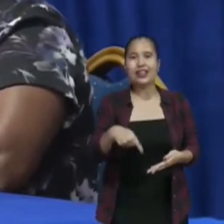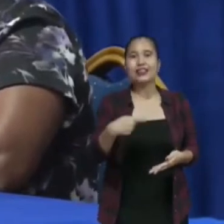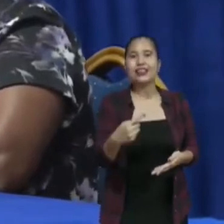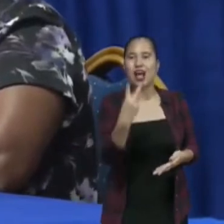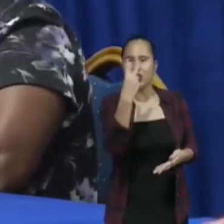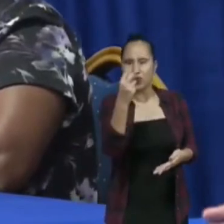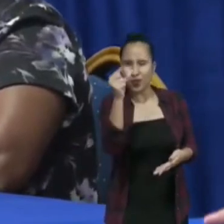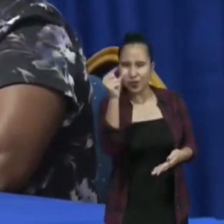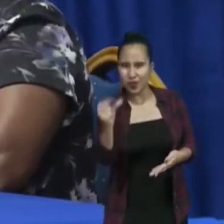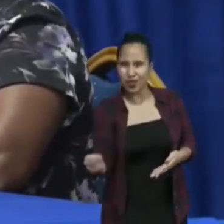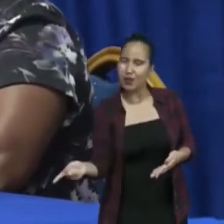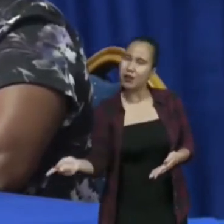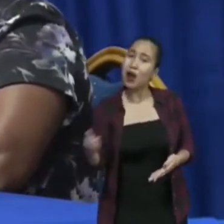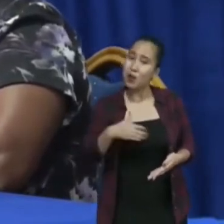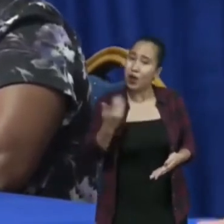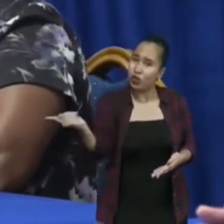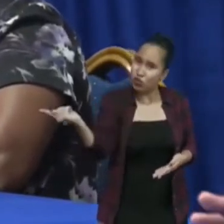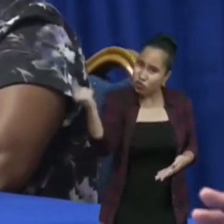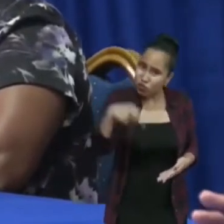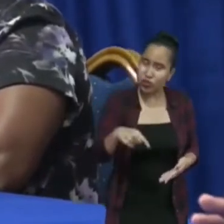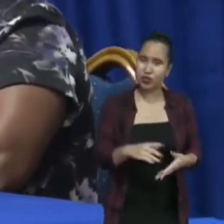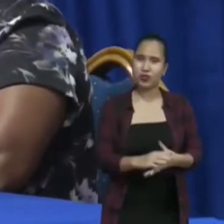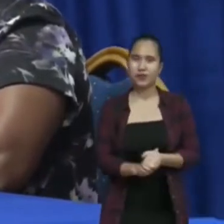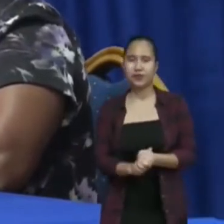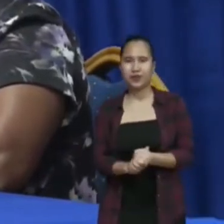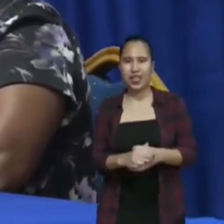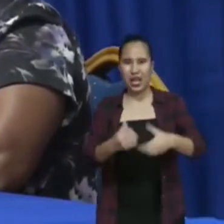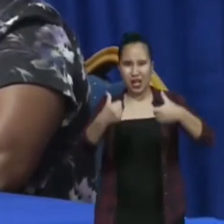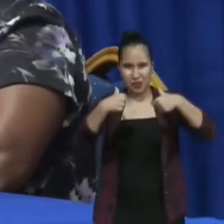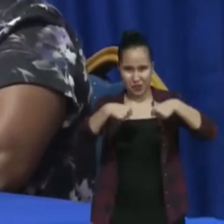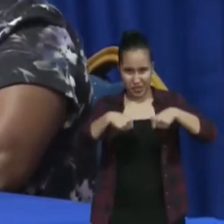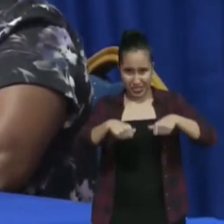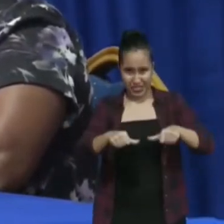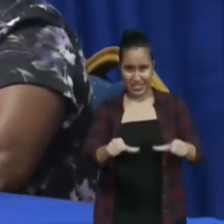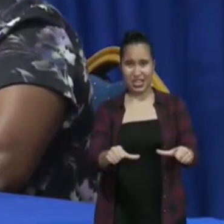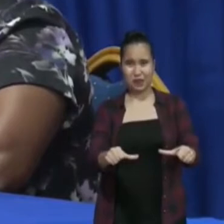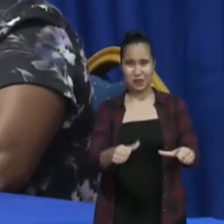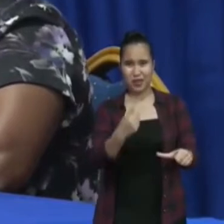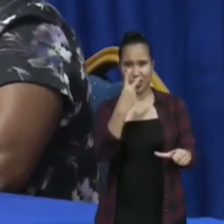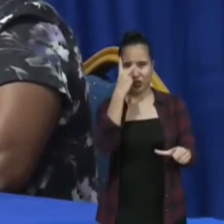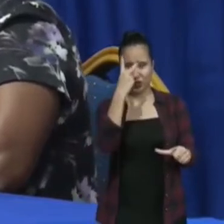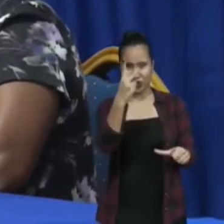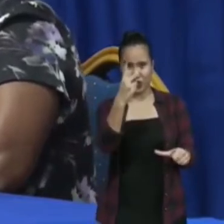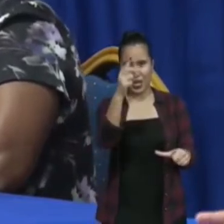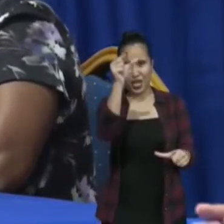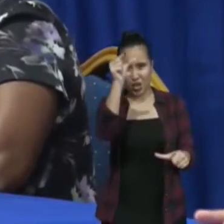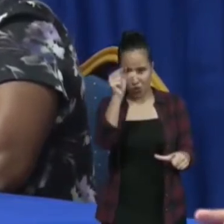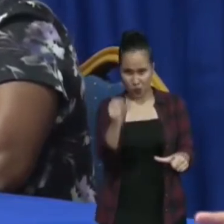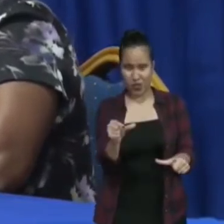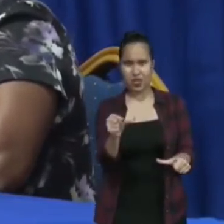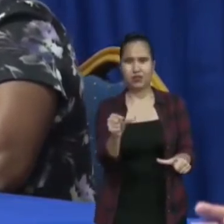2 weken. Dus die verscherping gaat 2 weken lang duren.